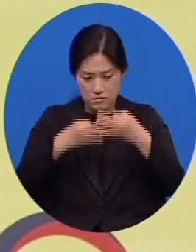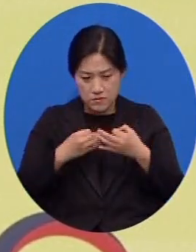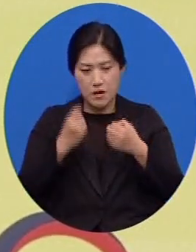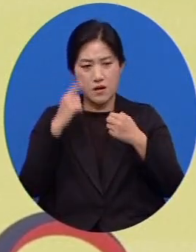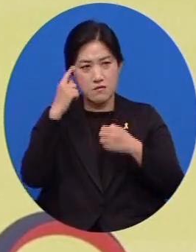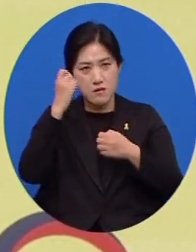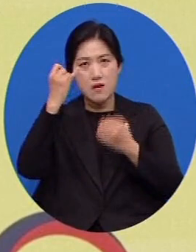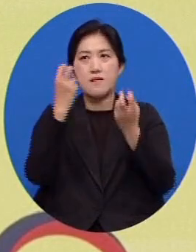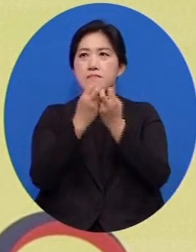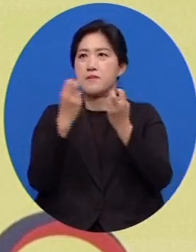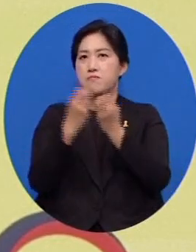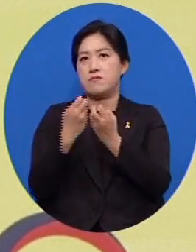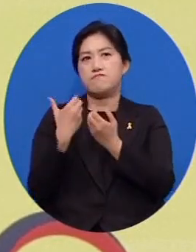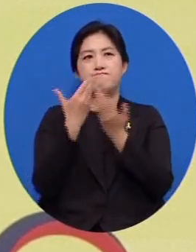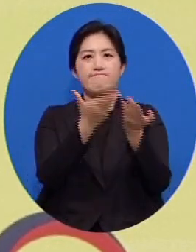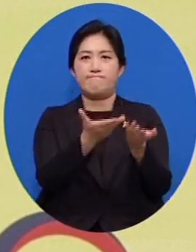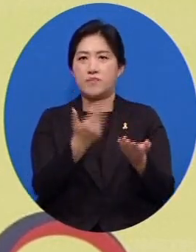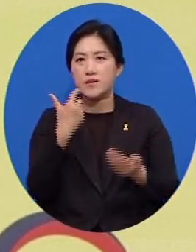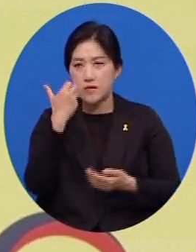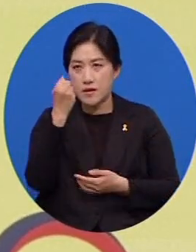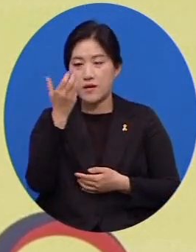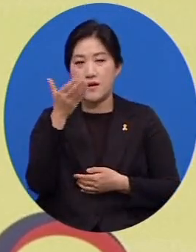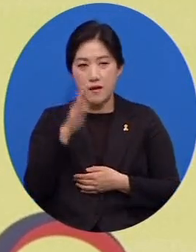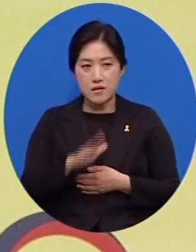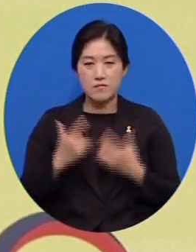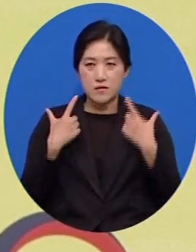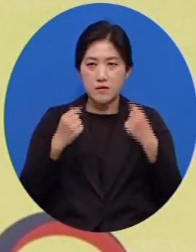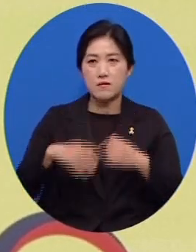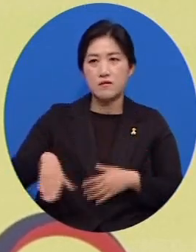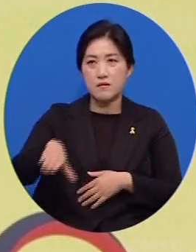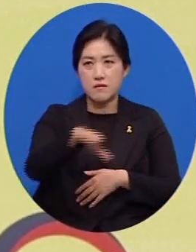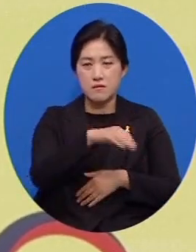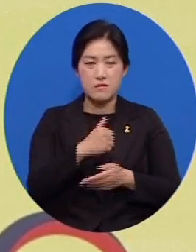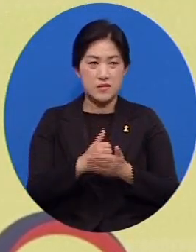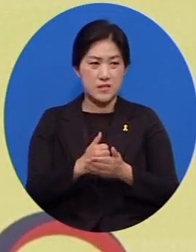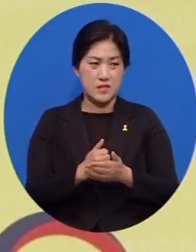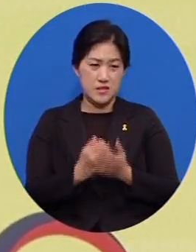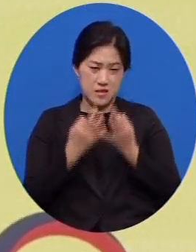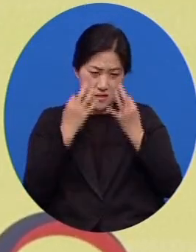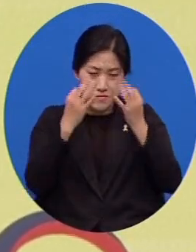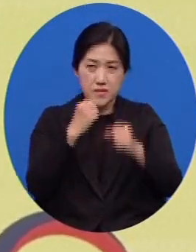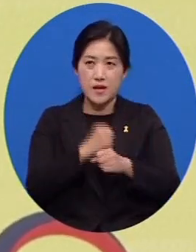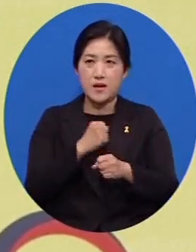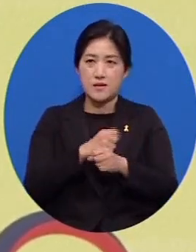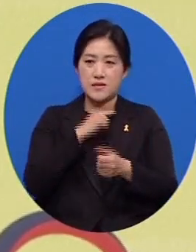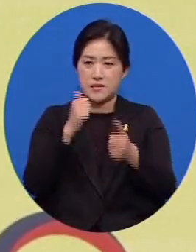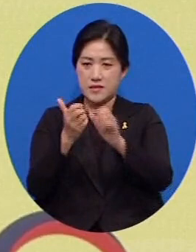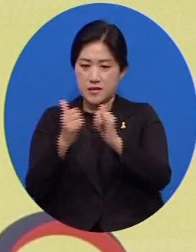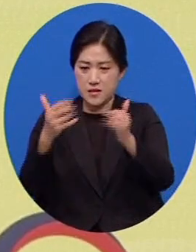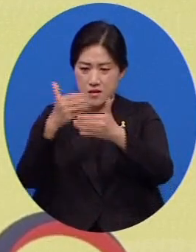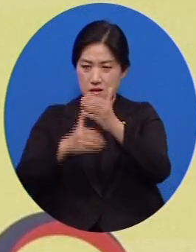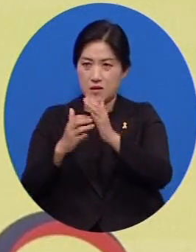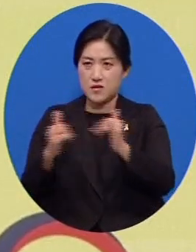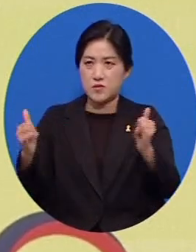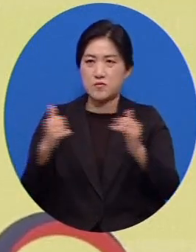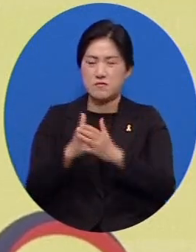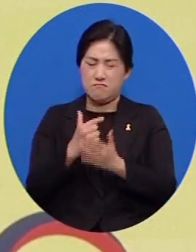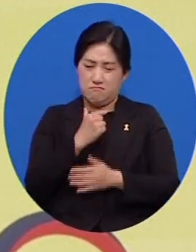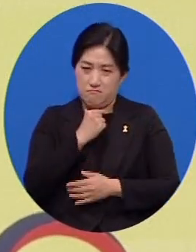생각합니다. 그럼에도 불구하고 우리는 있는 힘을 다해 희생자들과 그 가족들의